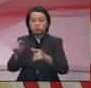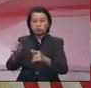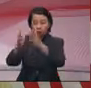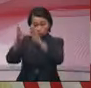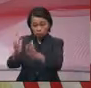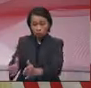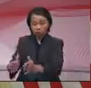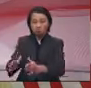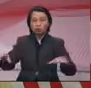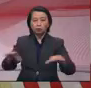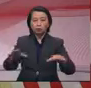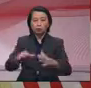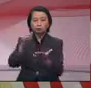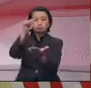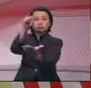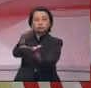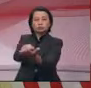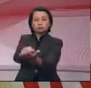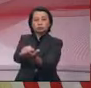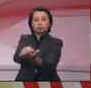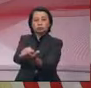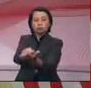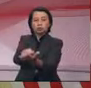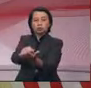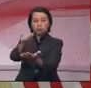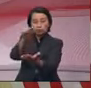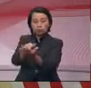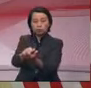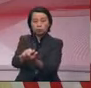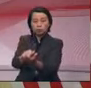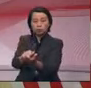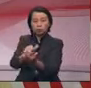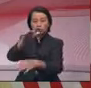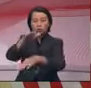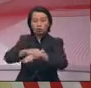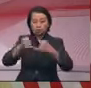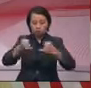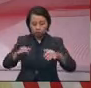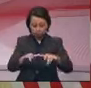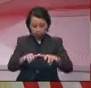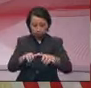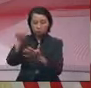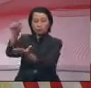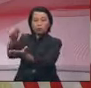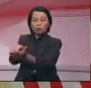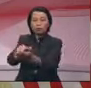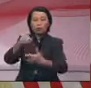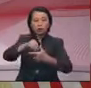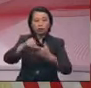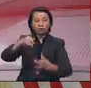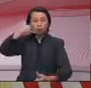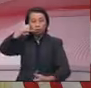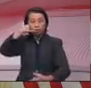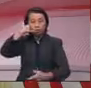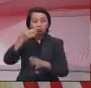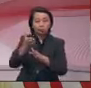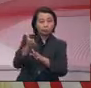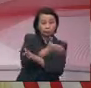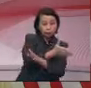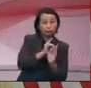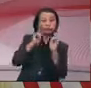pengguna membuat tempahan, pengesahan slot atas talian atau melalui telefon sebelum hadir